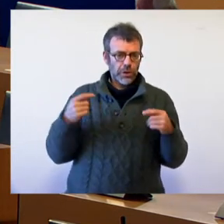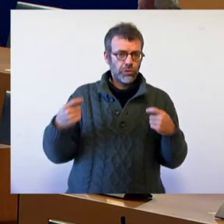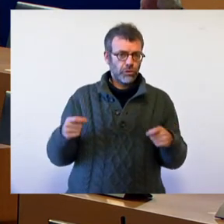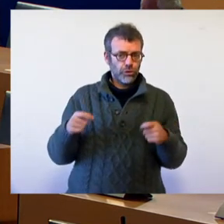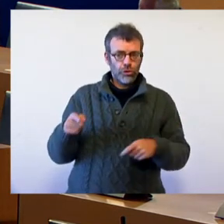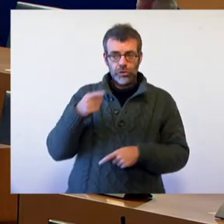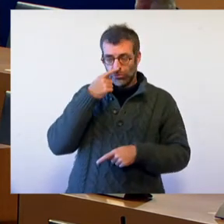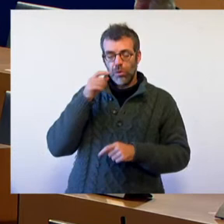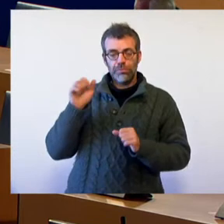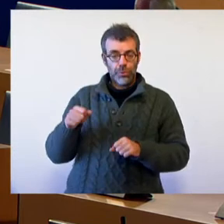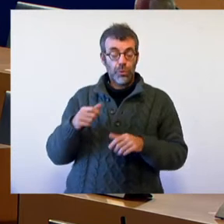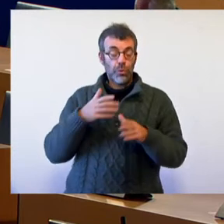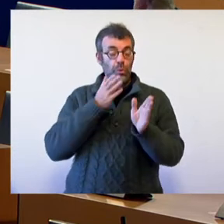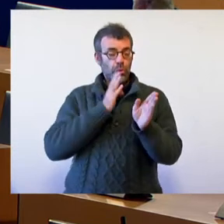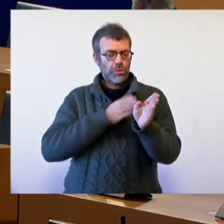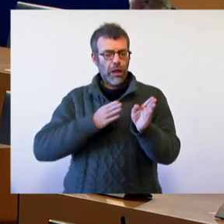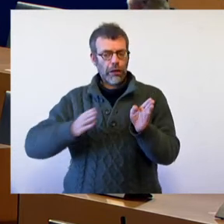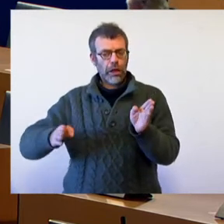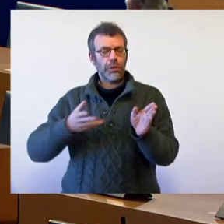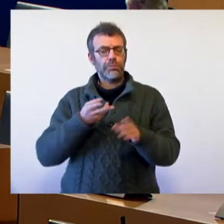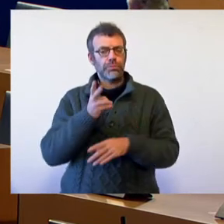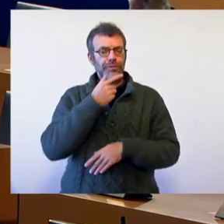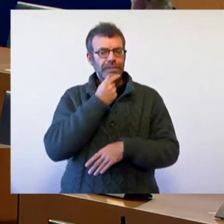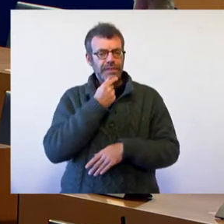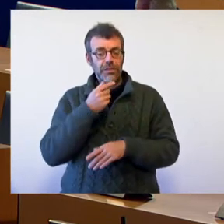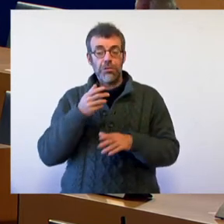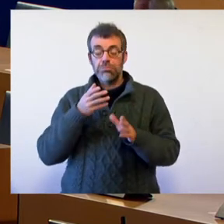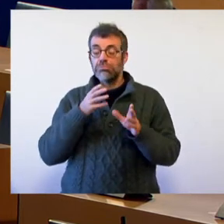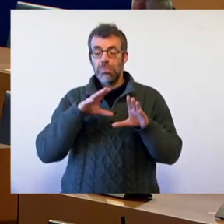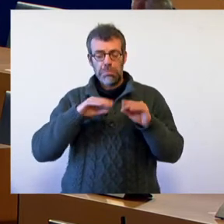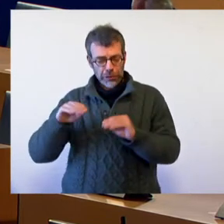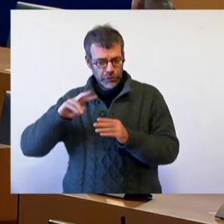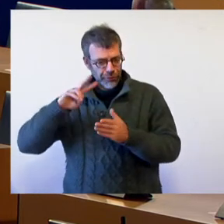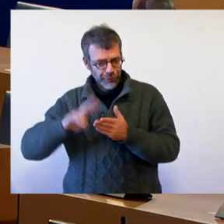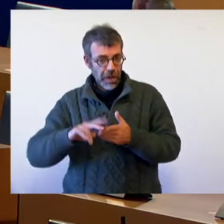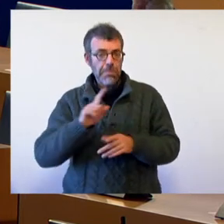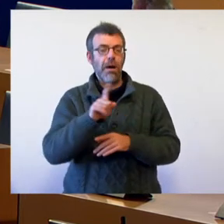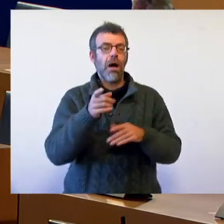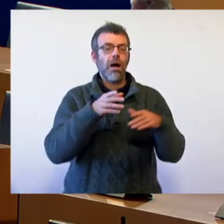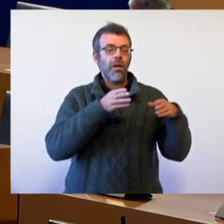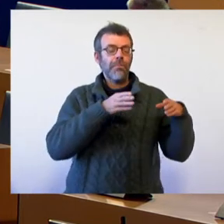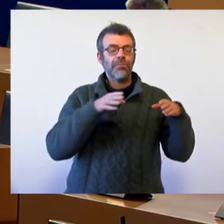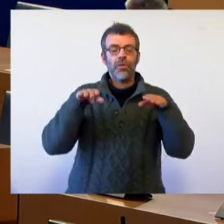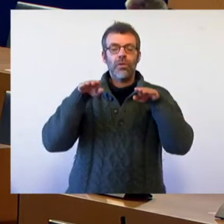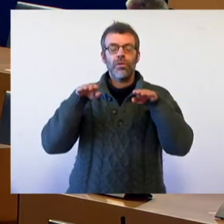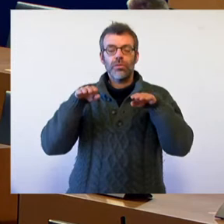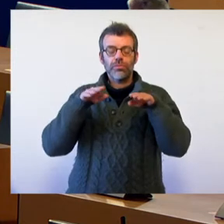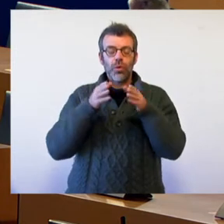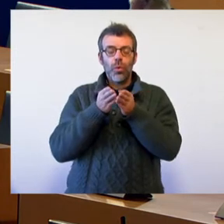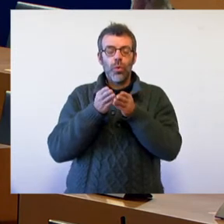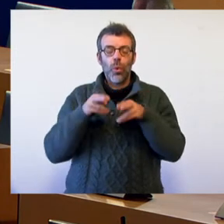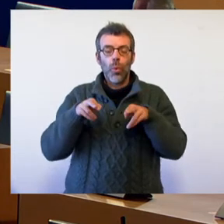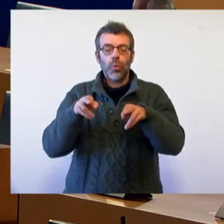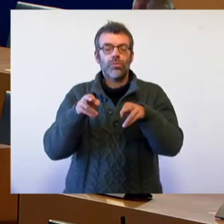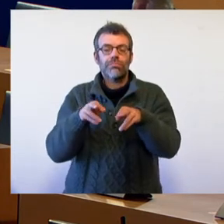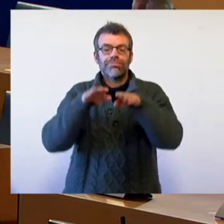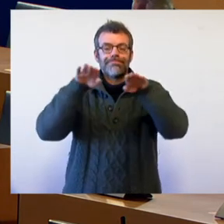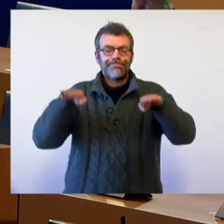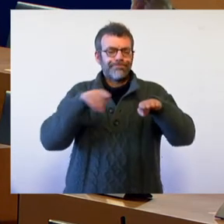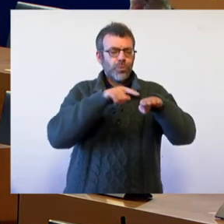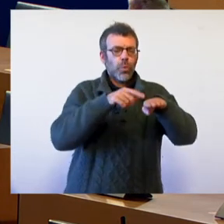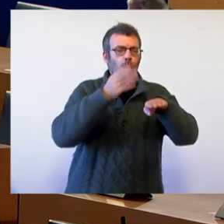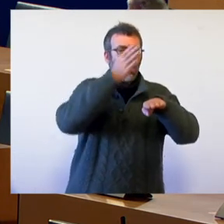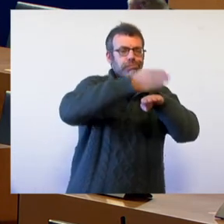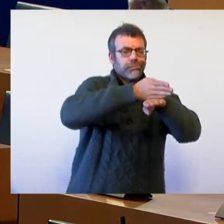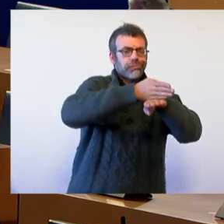de pouvoir se garer sur des places et non pas parfois sur le trottoir, puisque c'est interdit. Alors, pour répondre